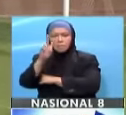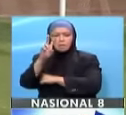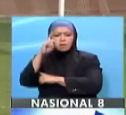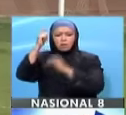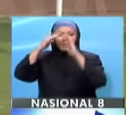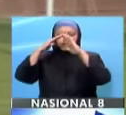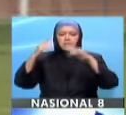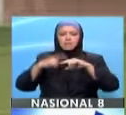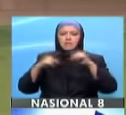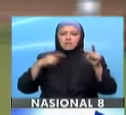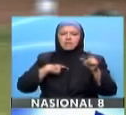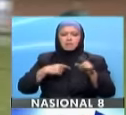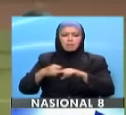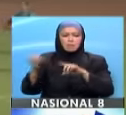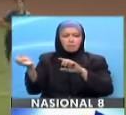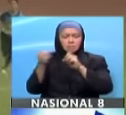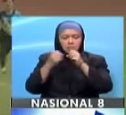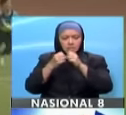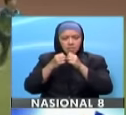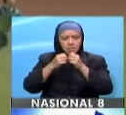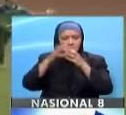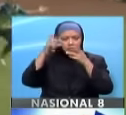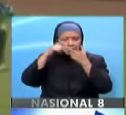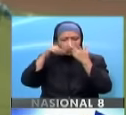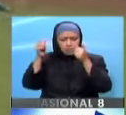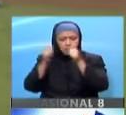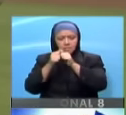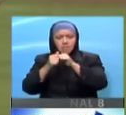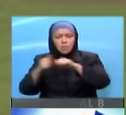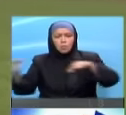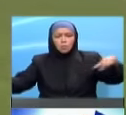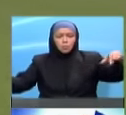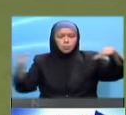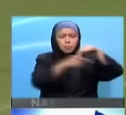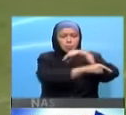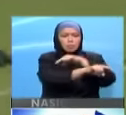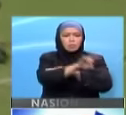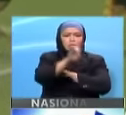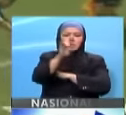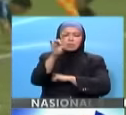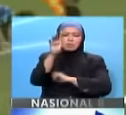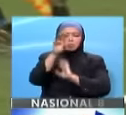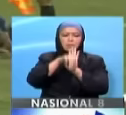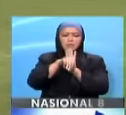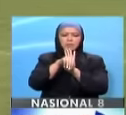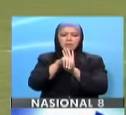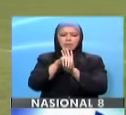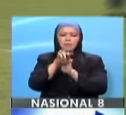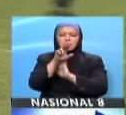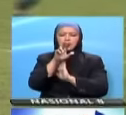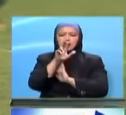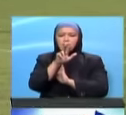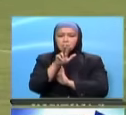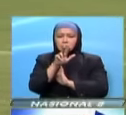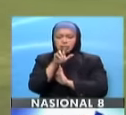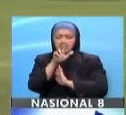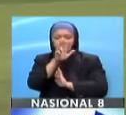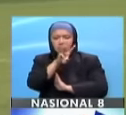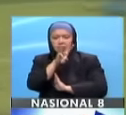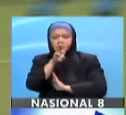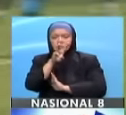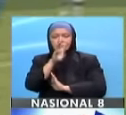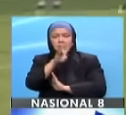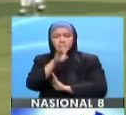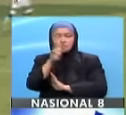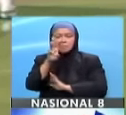akhirnya memecah kebuntuan dengan gol pembukaan pada minit ke-56 hasil jaringan Muhammad Taufik Zaki. Namun UiTM Arau tidak menunggu lama